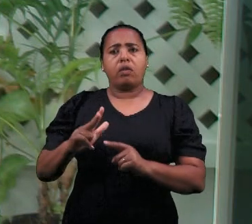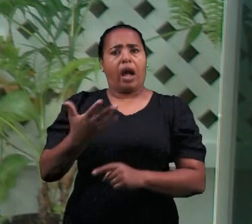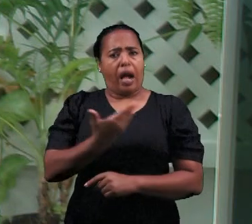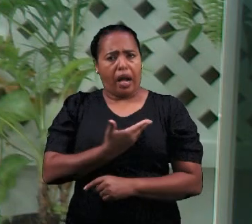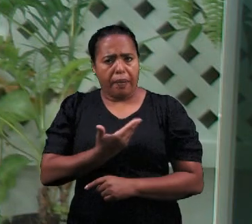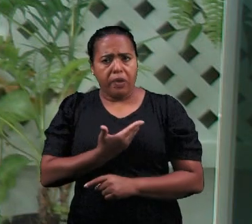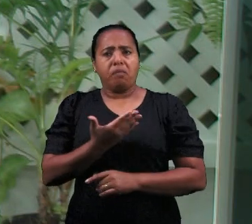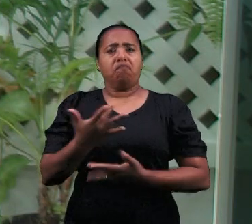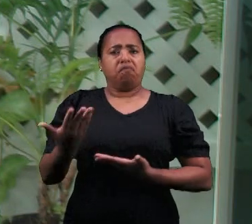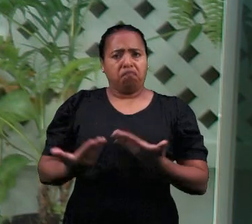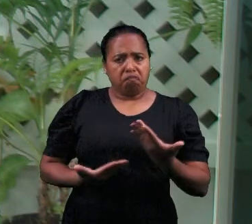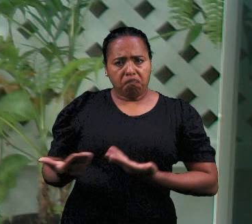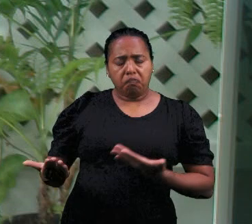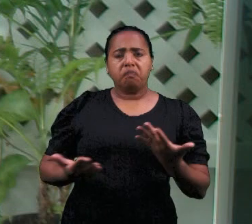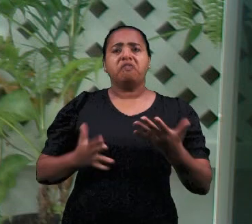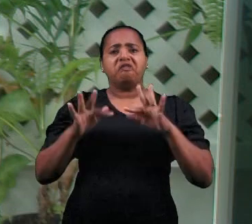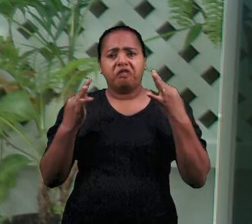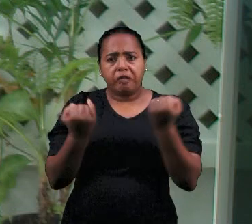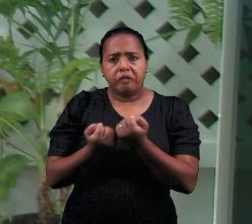en,